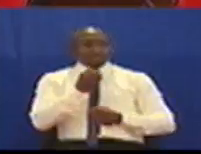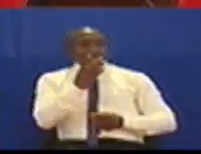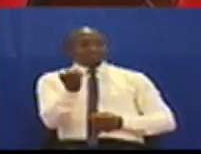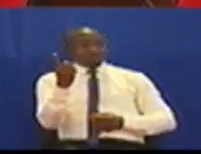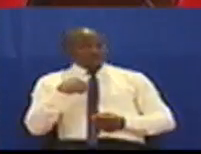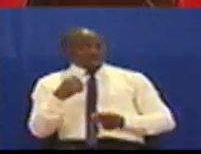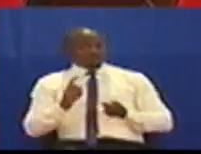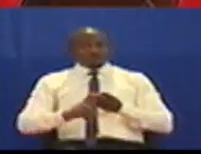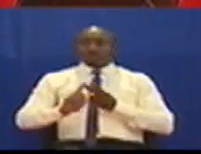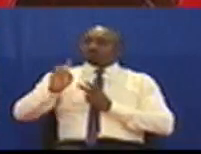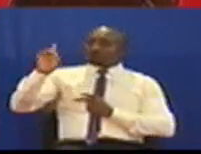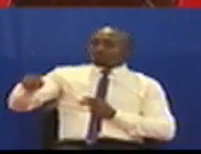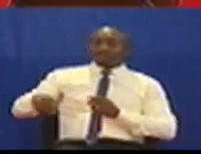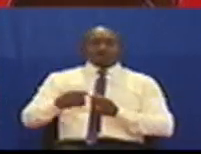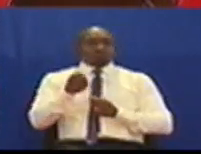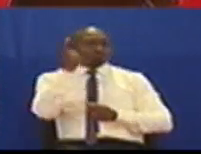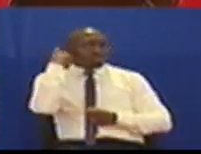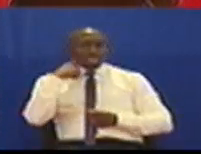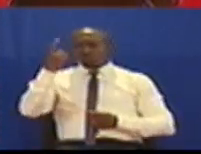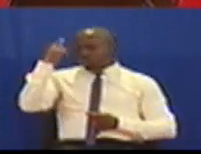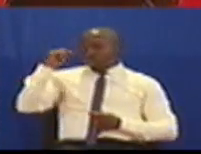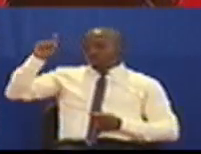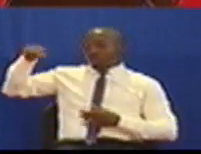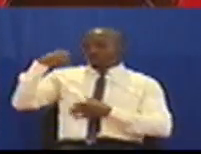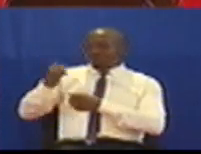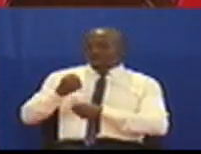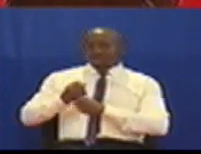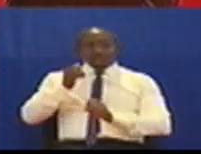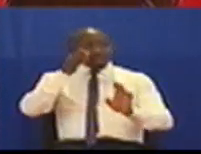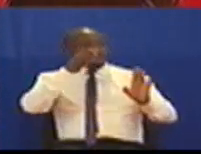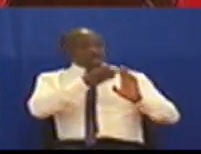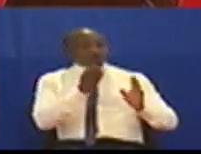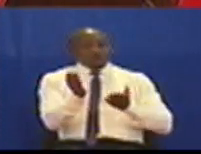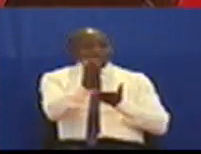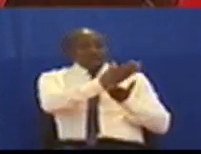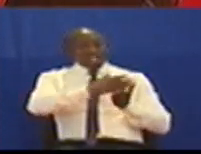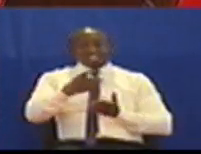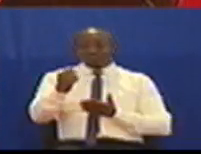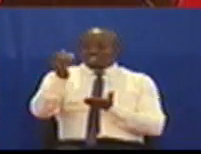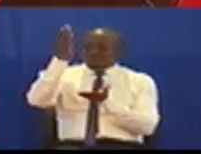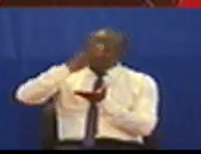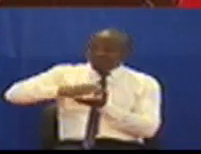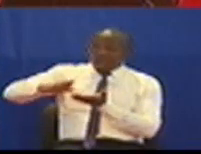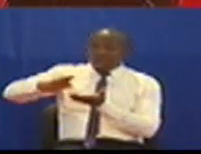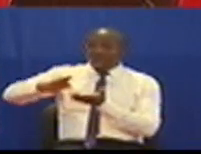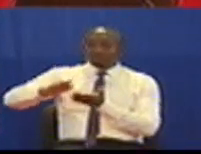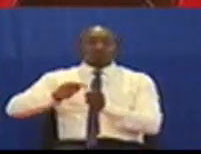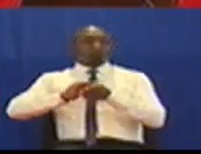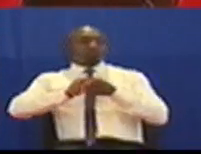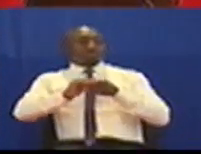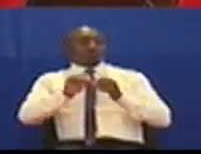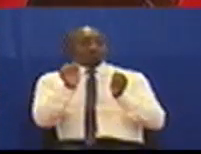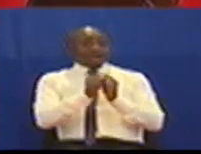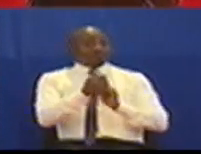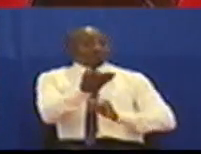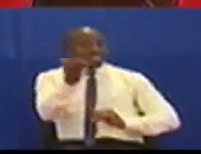nazo ni kwamba kulikuwa na ujanja kidogo ulifanyika ili baadhi ya fedha ziweze kuchotwa, ziweze kutumika kwa maslahi